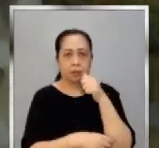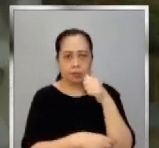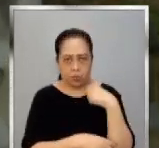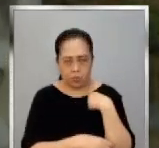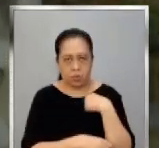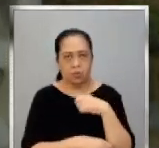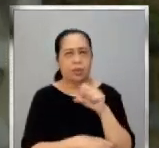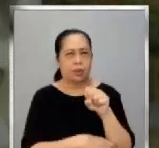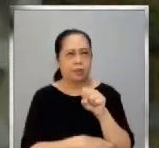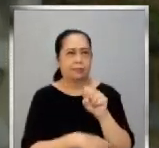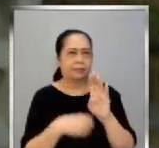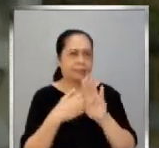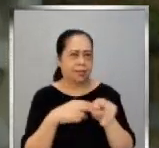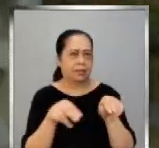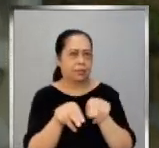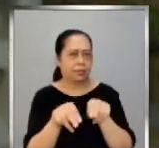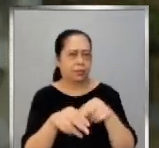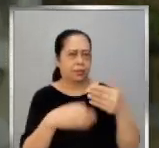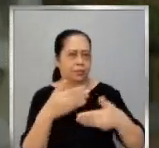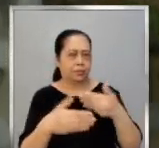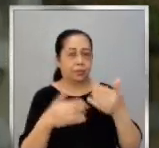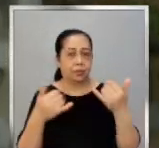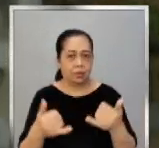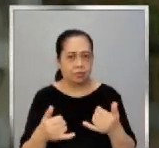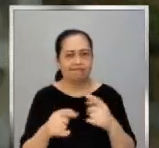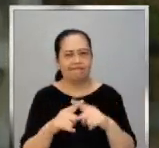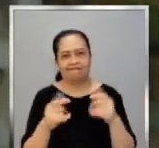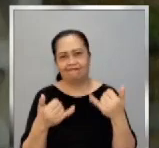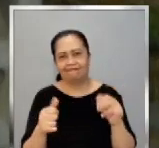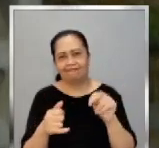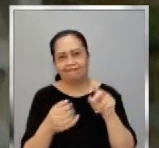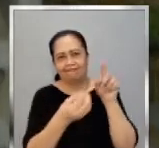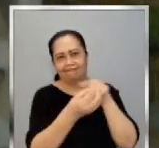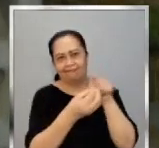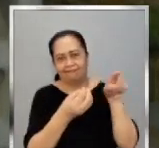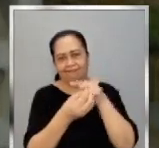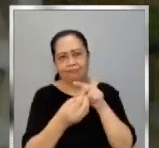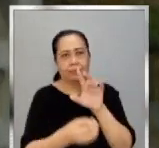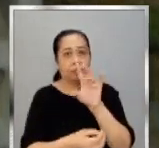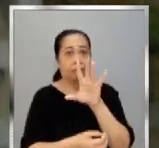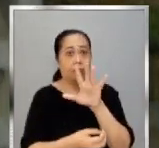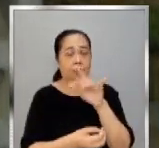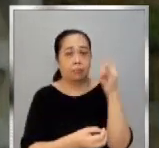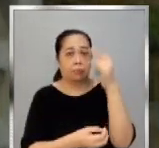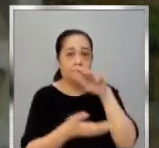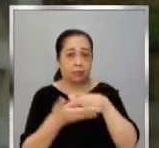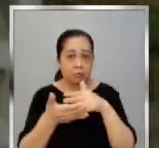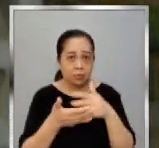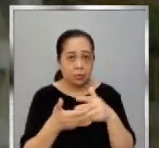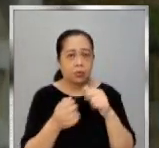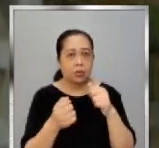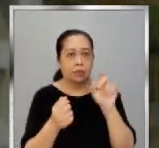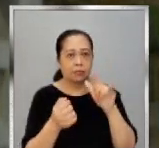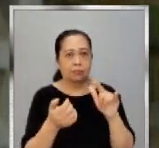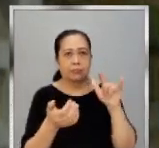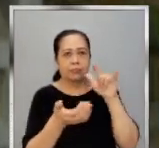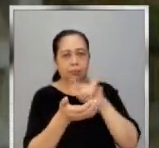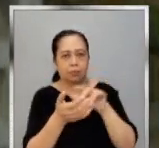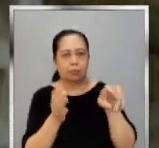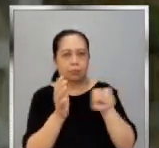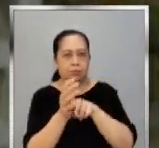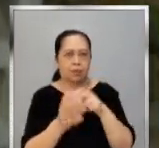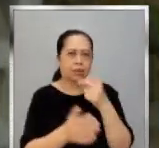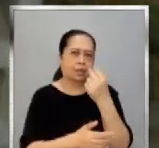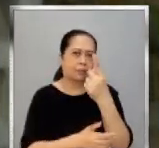kanilang mga terminal ngayong araw, kinakailangan pa rin magkansela ng 75 flights na masasakyan sana ng mahigit